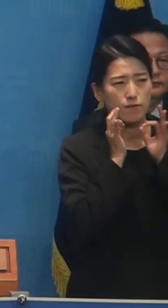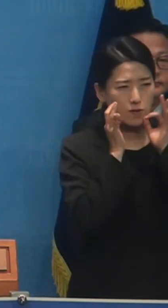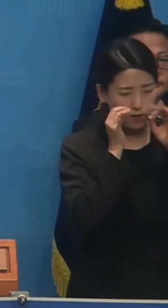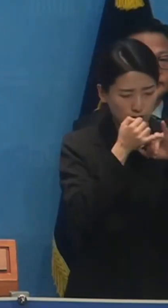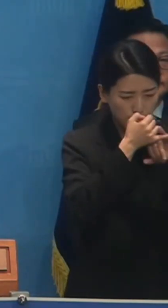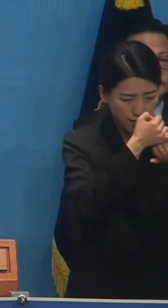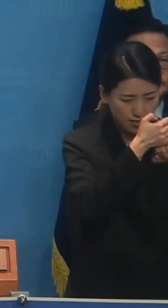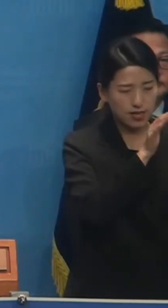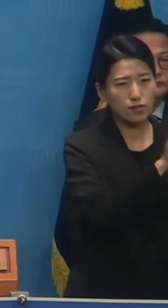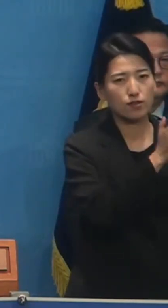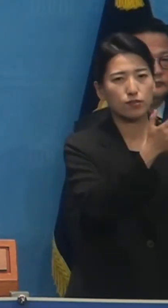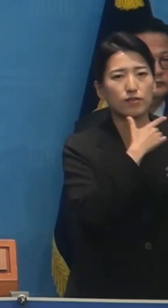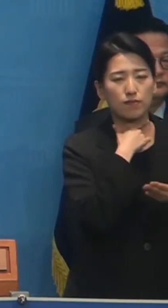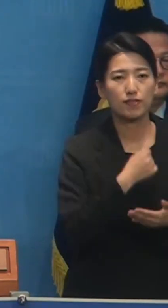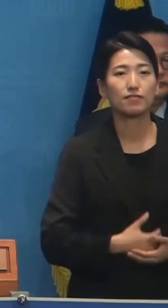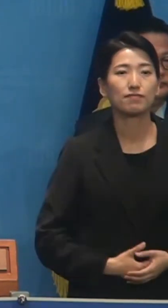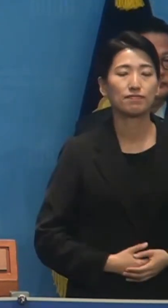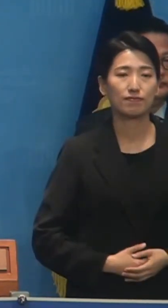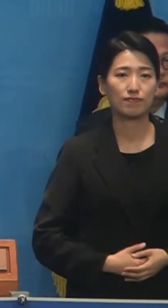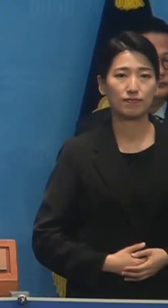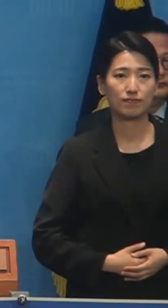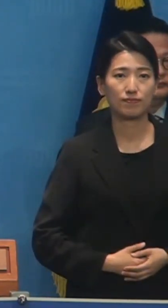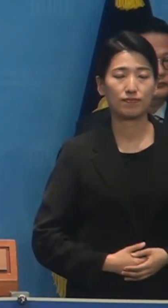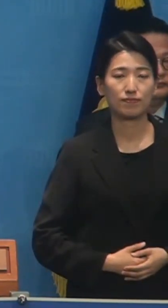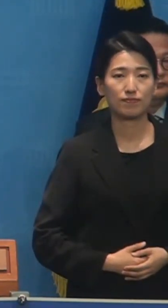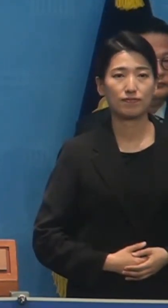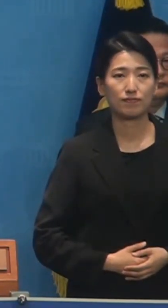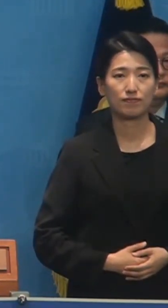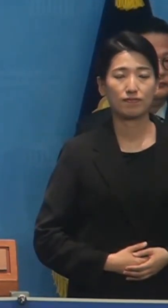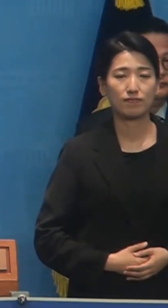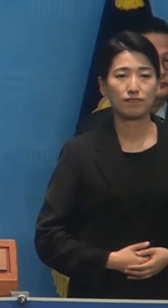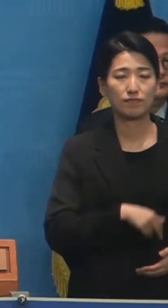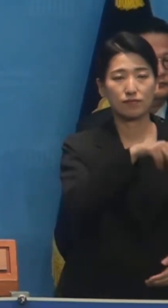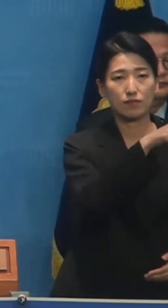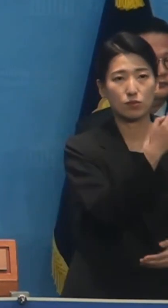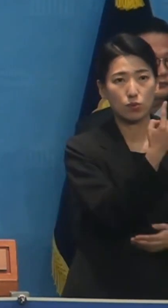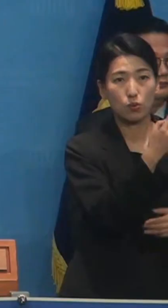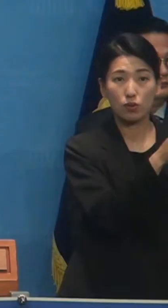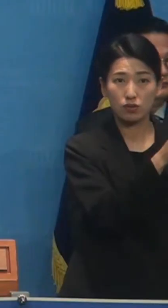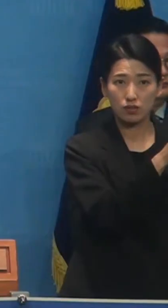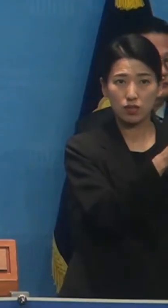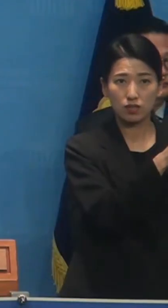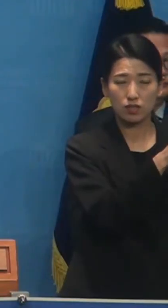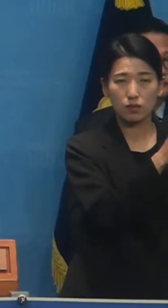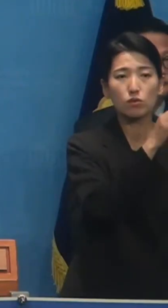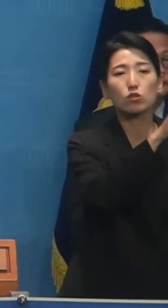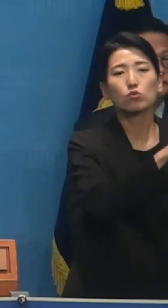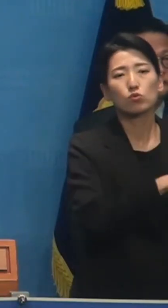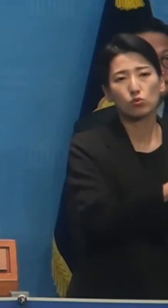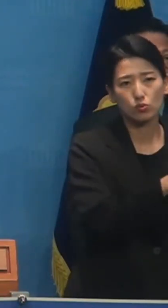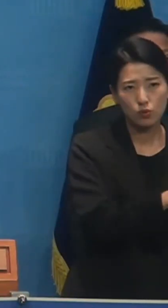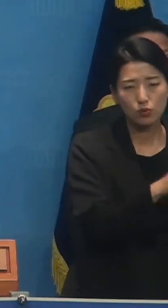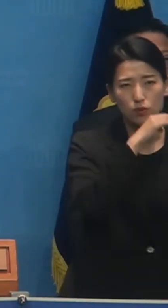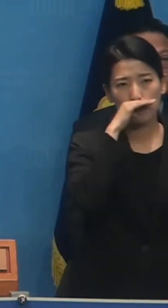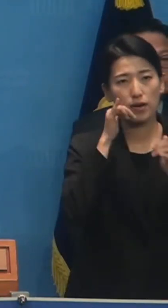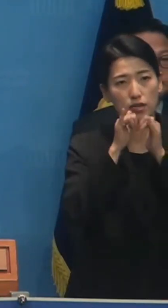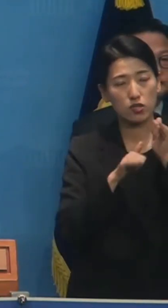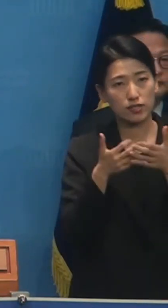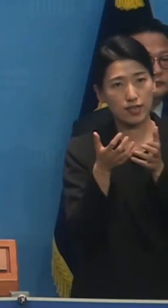최선을 다하겠습니다. 이상으로 축산 조봉환 선생님 후손과 바른역사